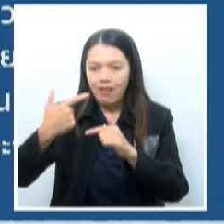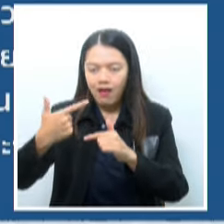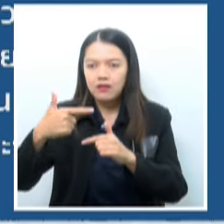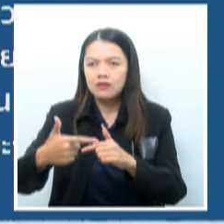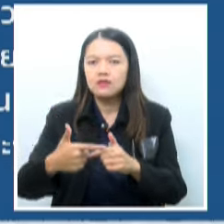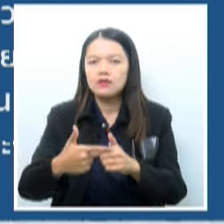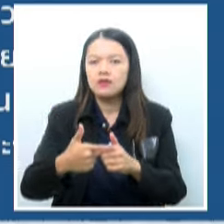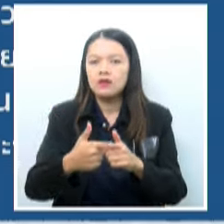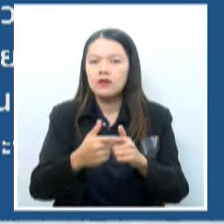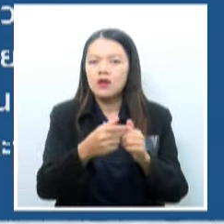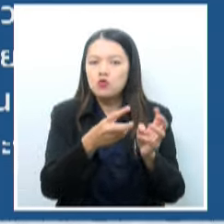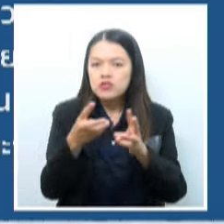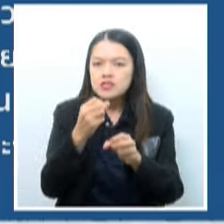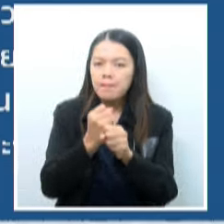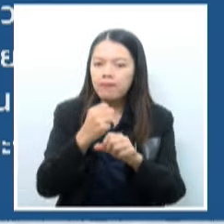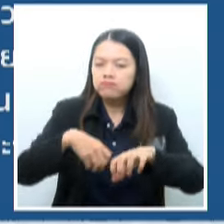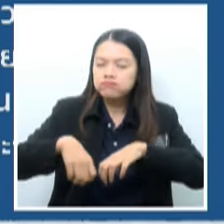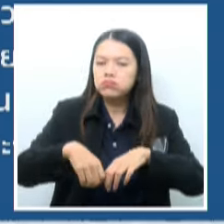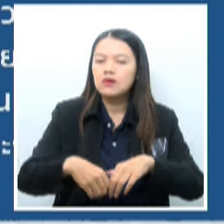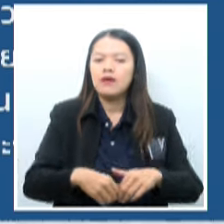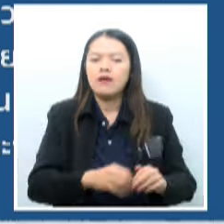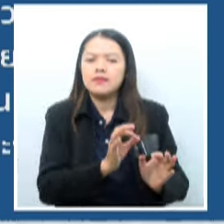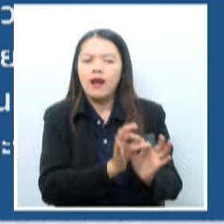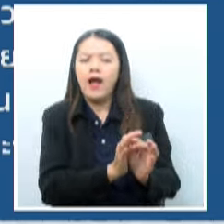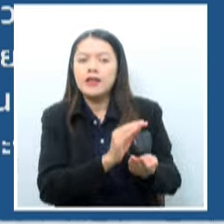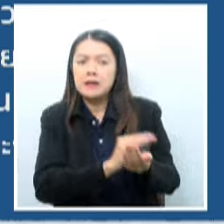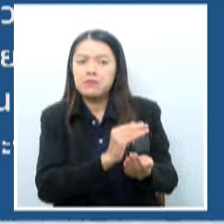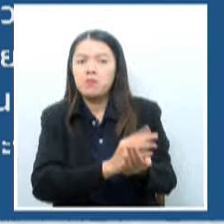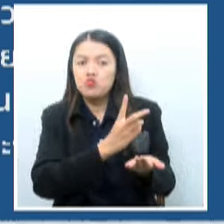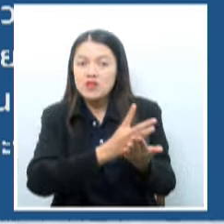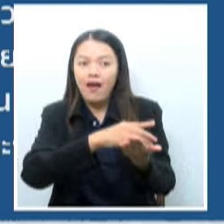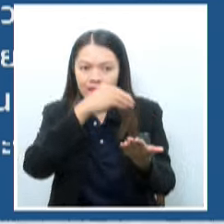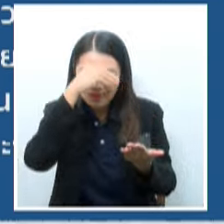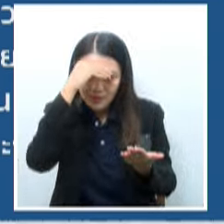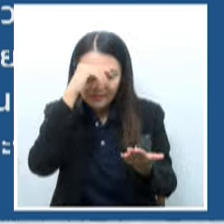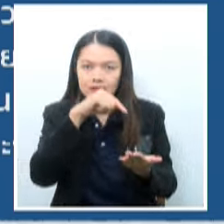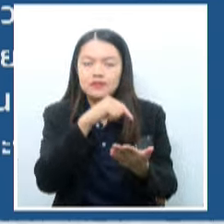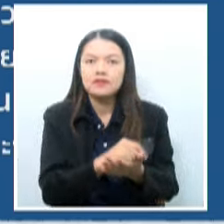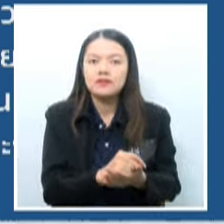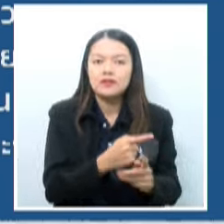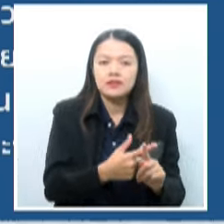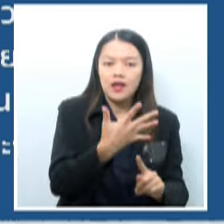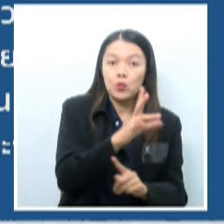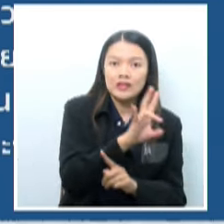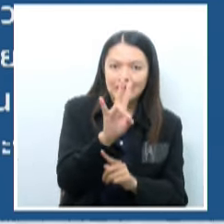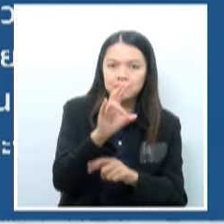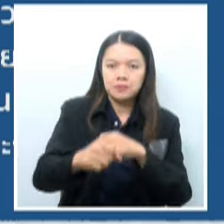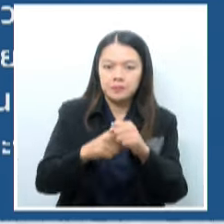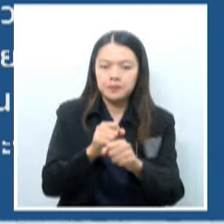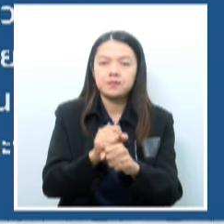หลักเกณฑ์และแนวทางการดำเนินงานธนาคารหน่วยกิจระดับการศึกษาเมื่อวันที่7พฤษภาคมพุทธศัก